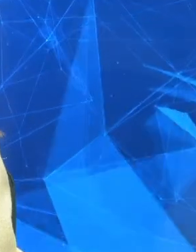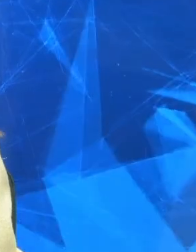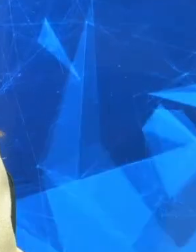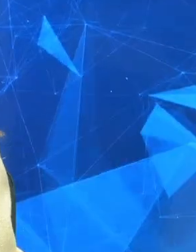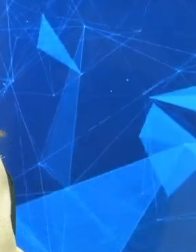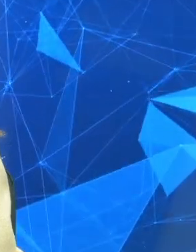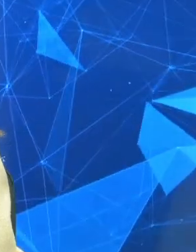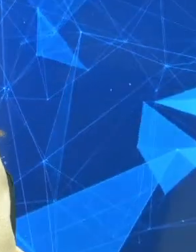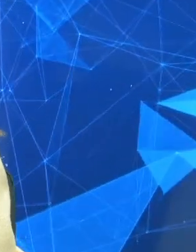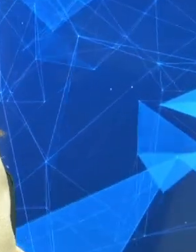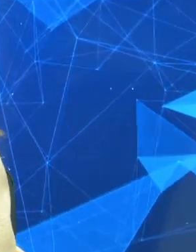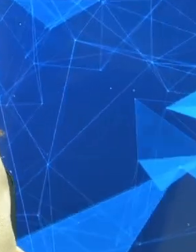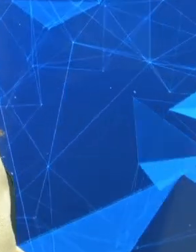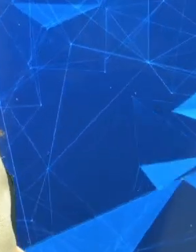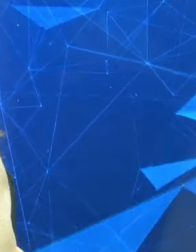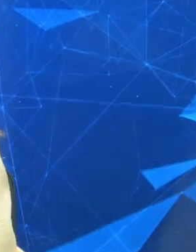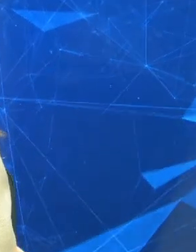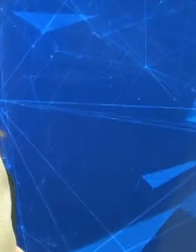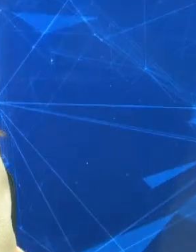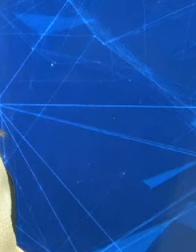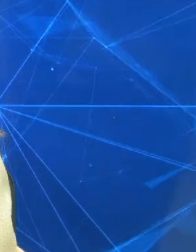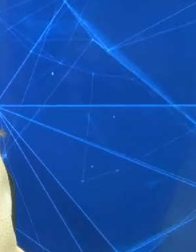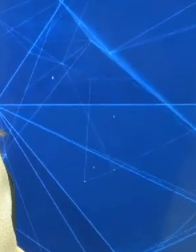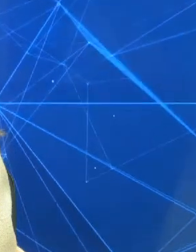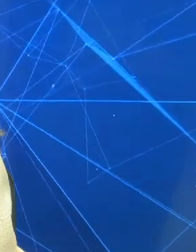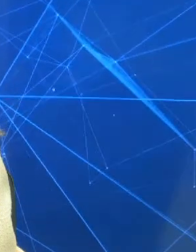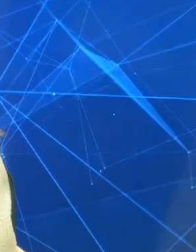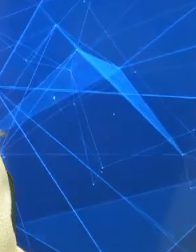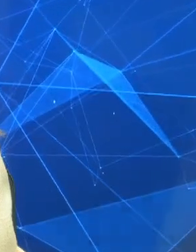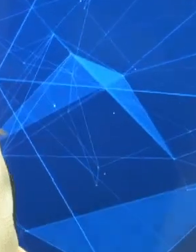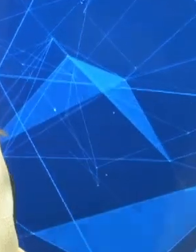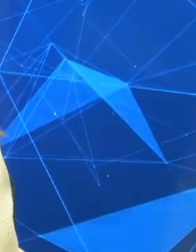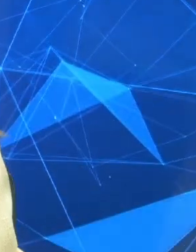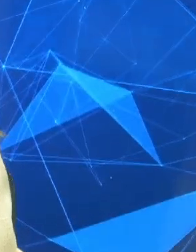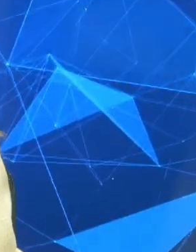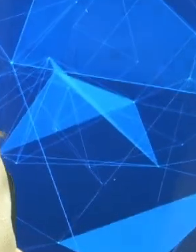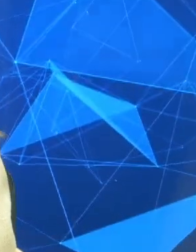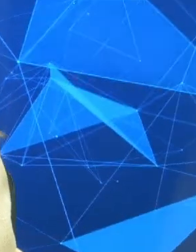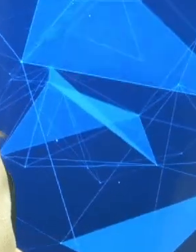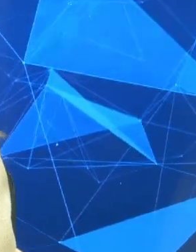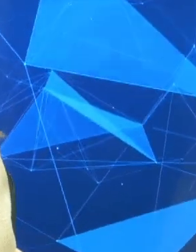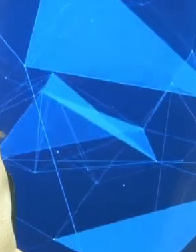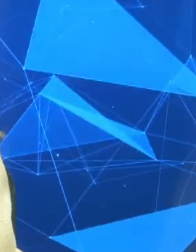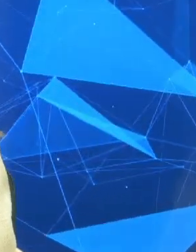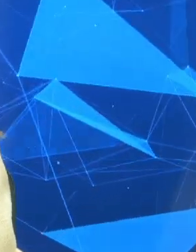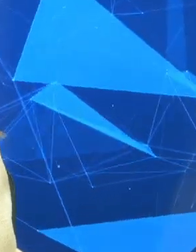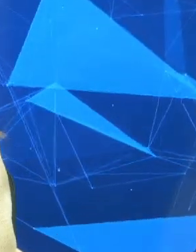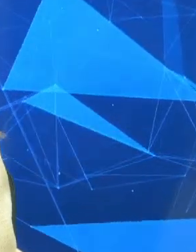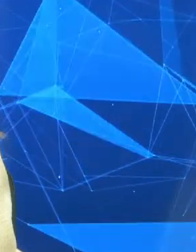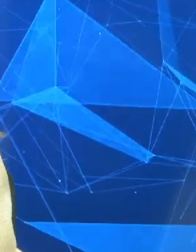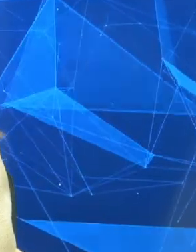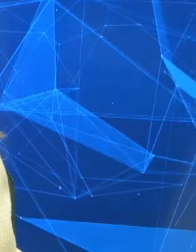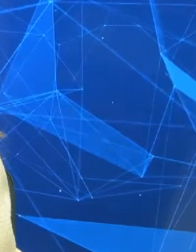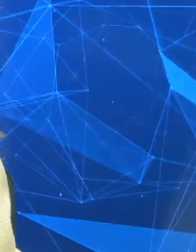Μακεδονίας. Είναι η βούληση της κυβέρνησης, όπως υπόθηκε για πολλωστή φορά, να ολοκληρωθούν μεγάλα έργα και να προχωρήσουν αυτά που είναι σε